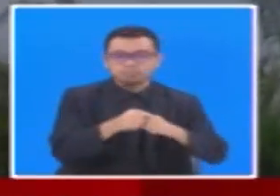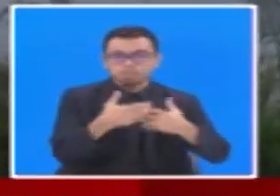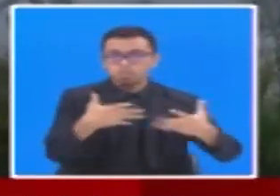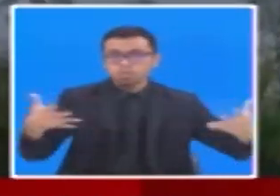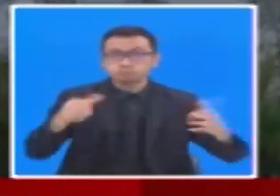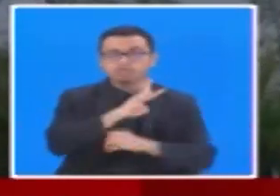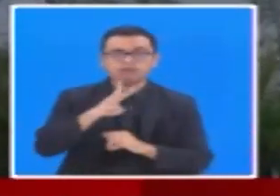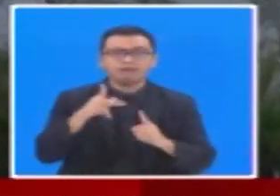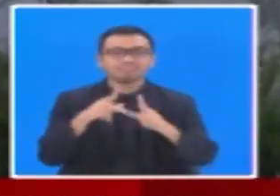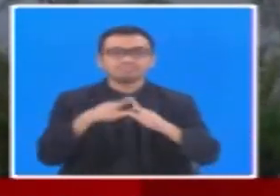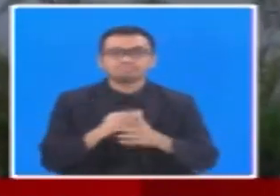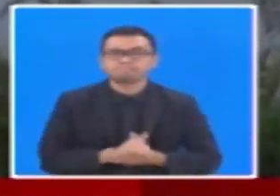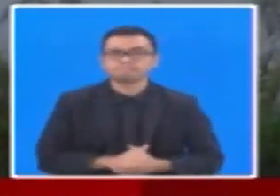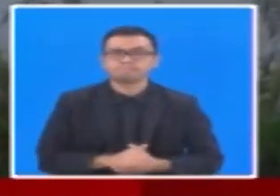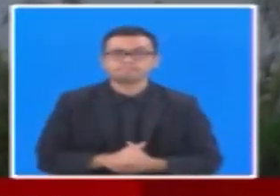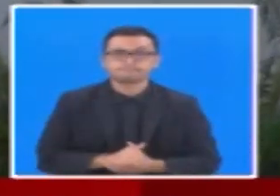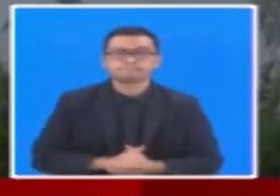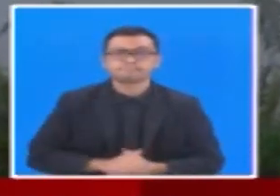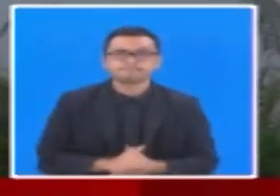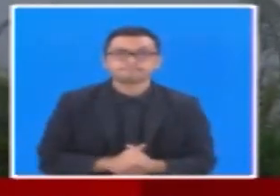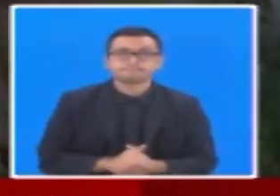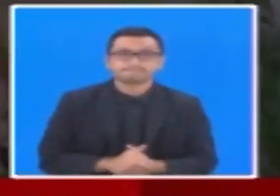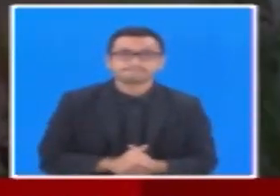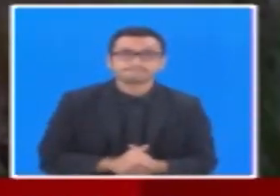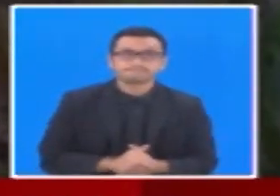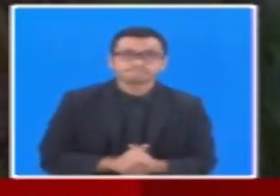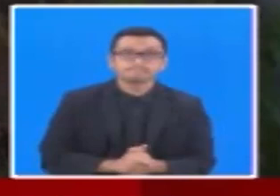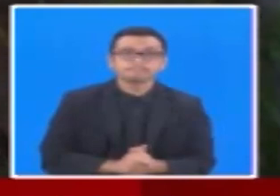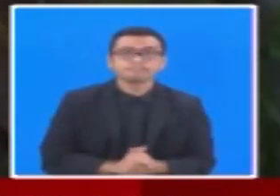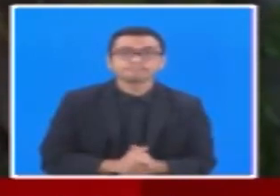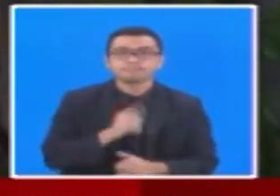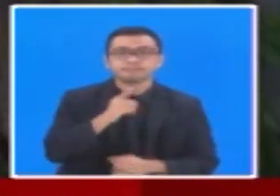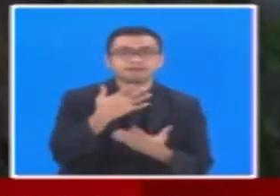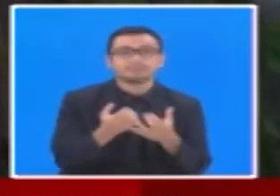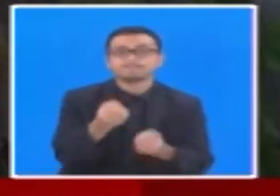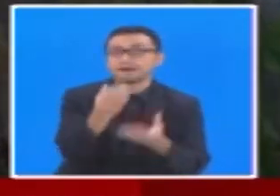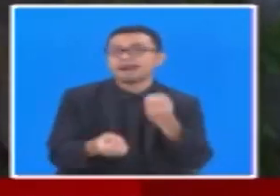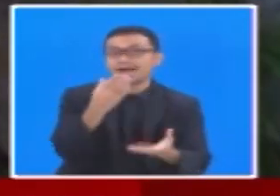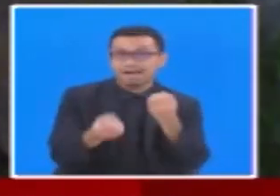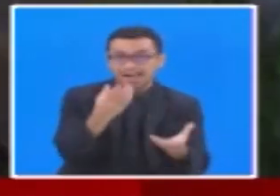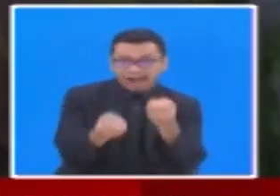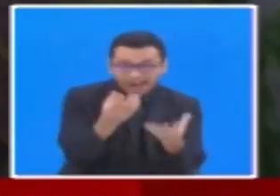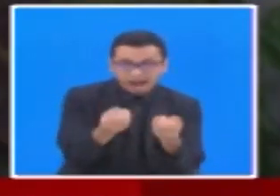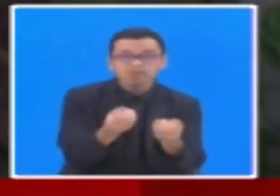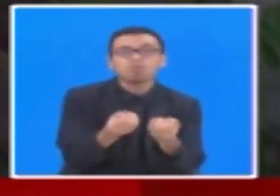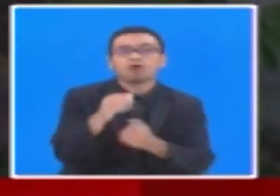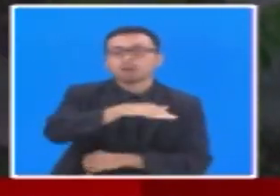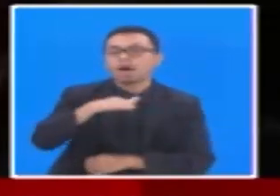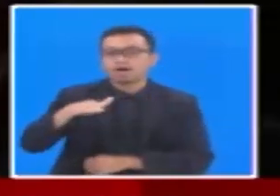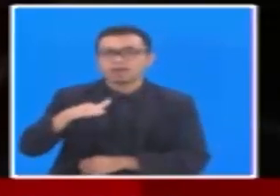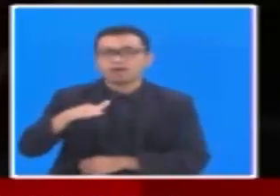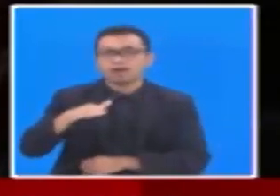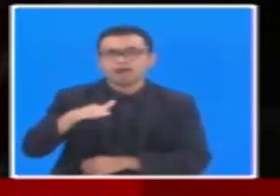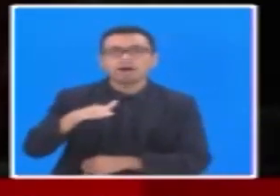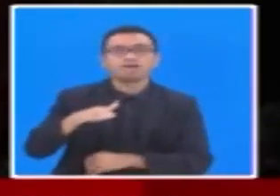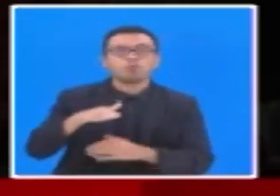hektar lebih. Ya, dari dampak kebakaran lahan hutan ini, sejumlah siswa yang berada di Kecamatan